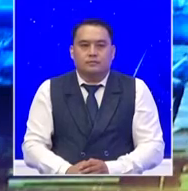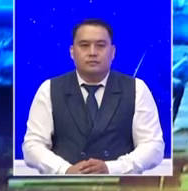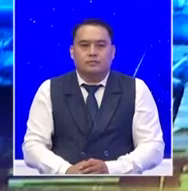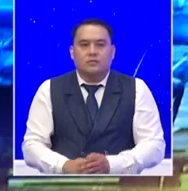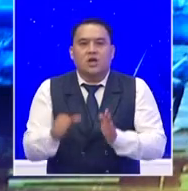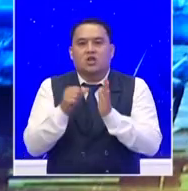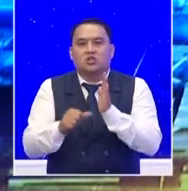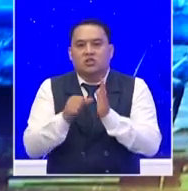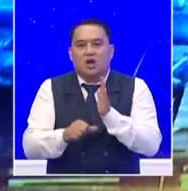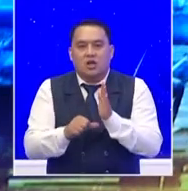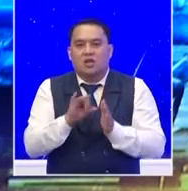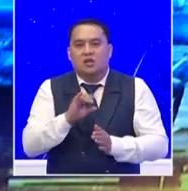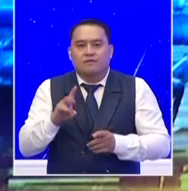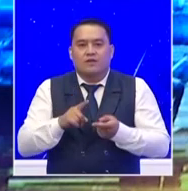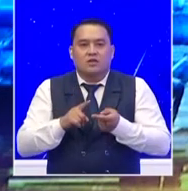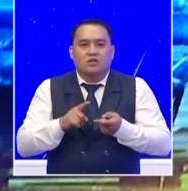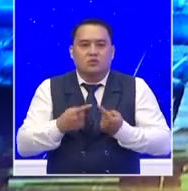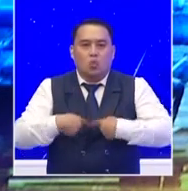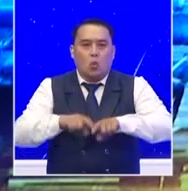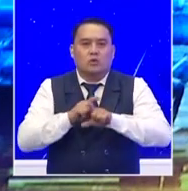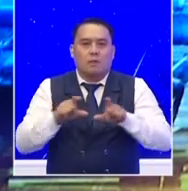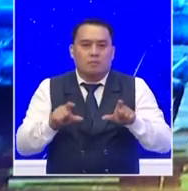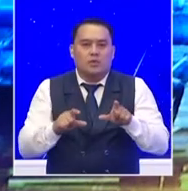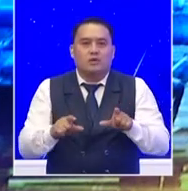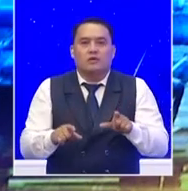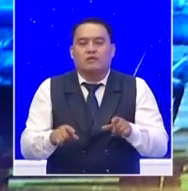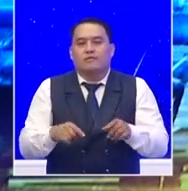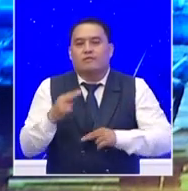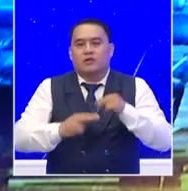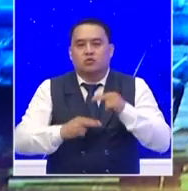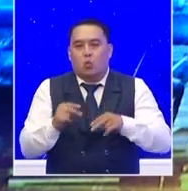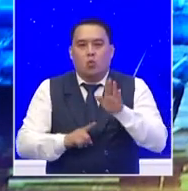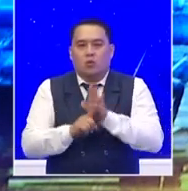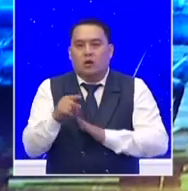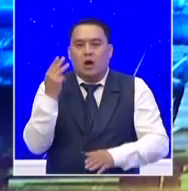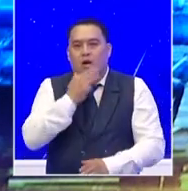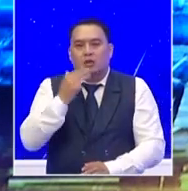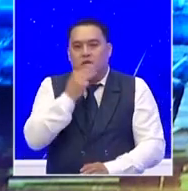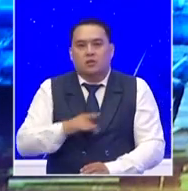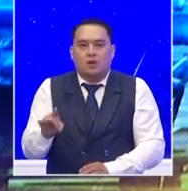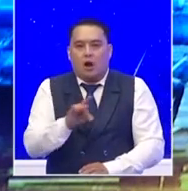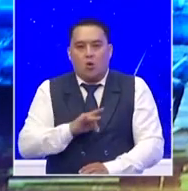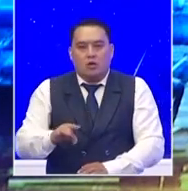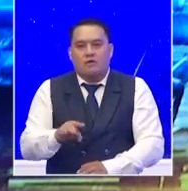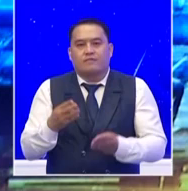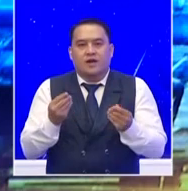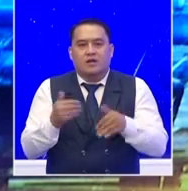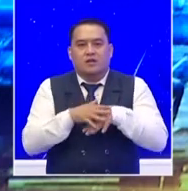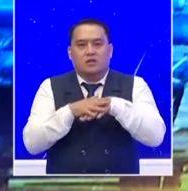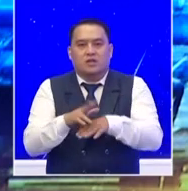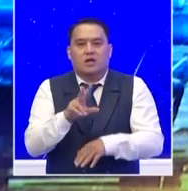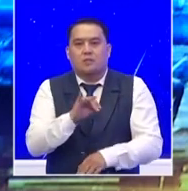Порядка 60 инфраструктурных объектов реанимируют по программе «Дорожная карта занятости» в Каратальском районе. На это уже